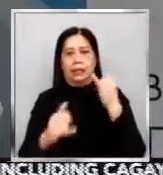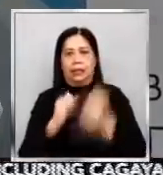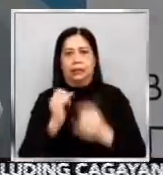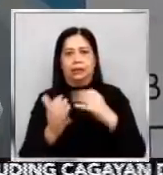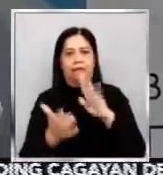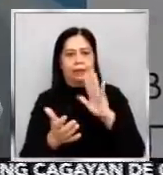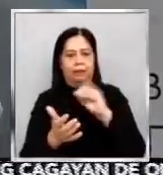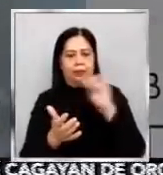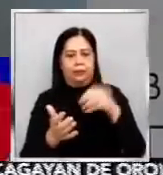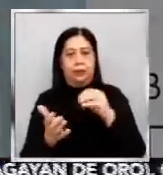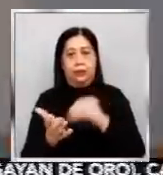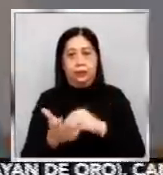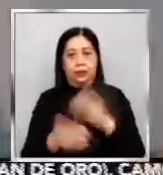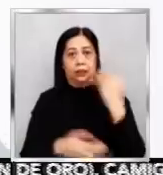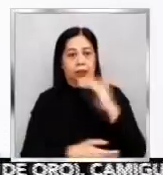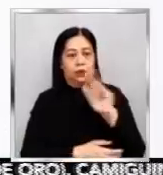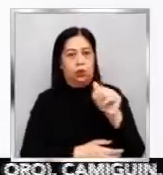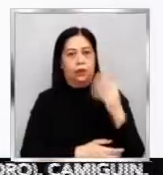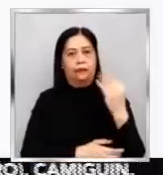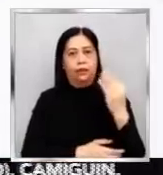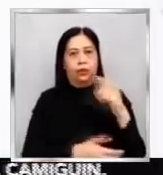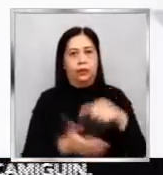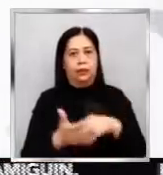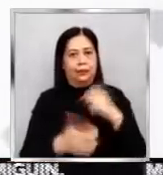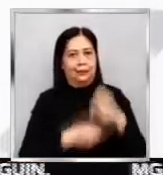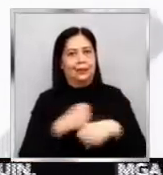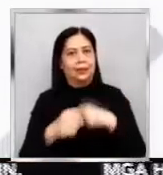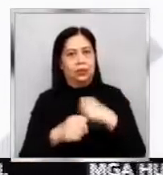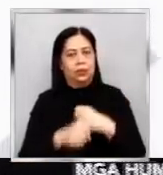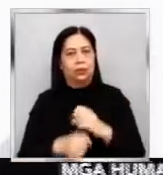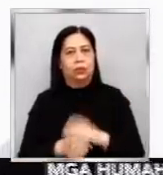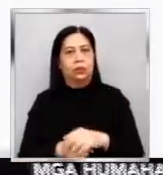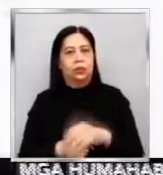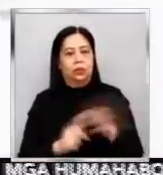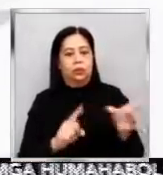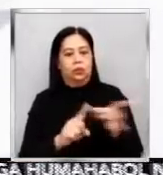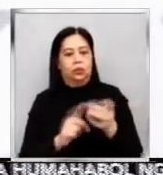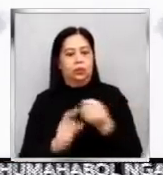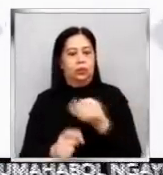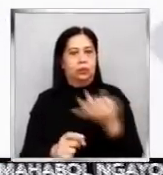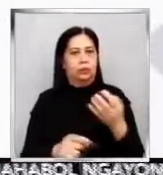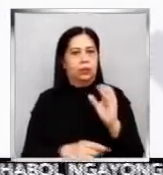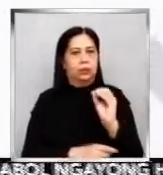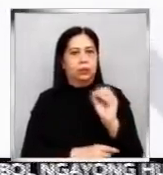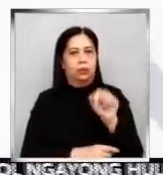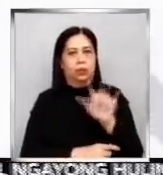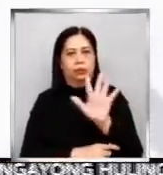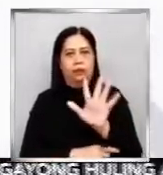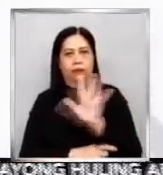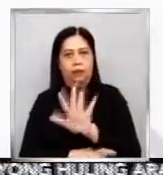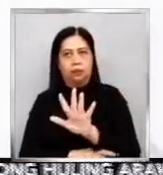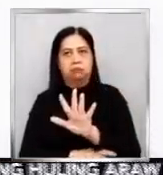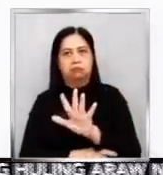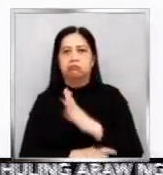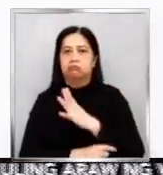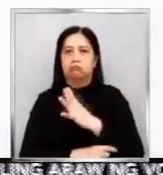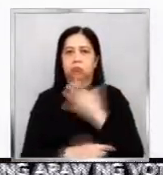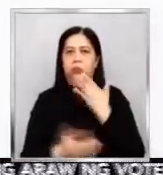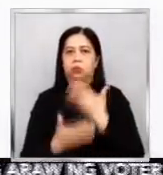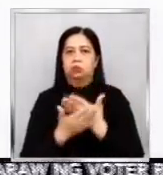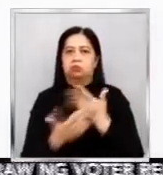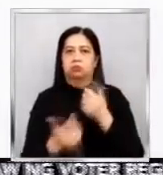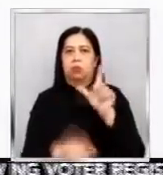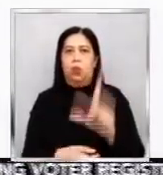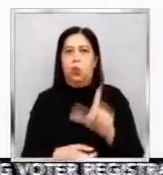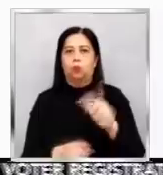rate July 14 ngayong taon. Yung reproduction number is 0.55, that's also considered low. Mm-hmm. Tapos